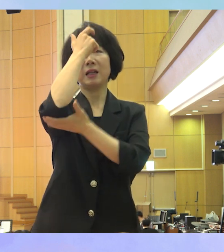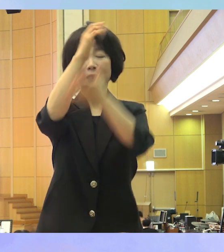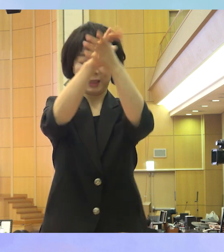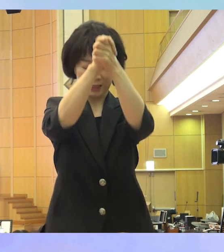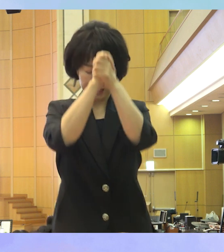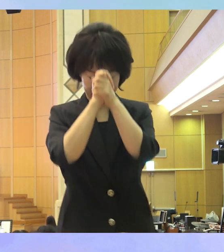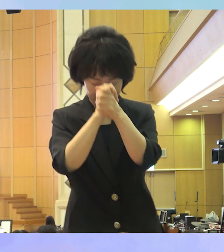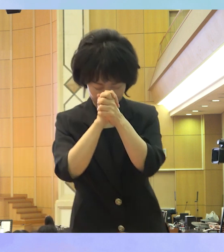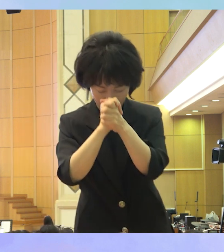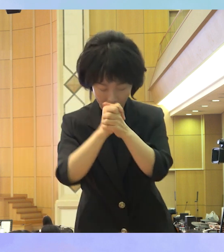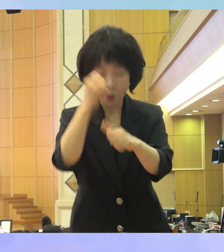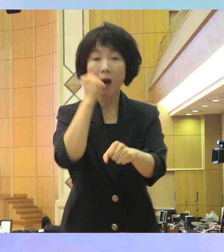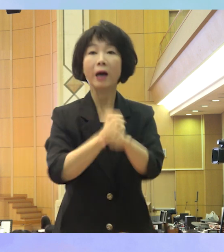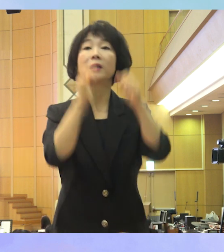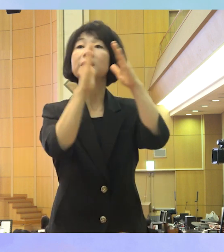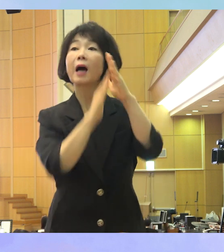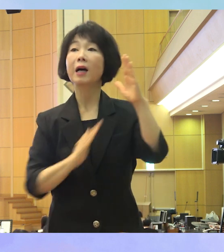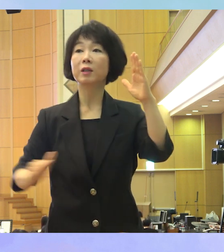기도하는